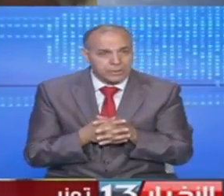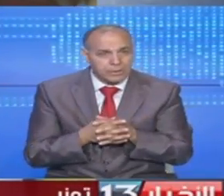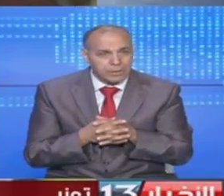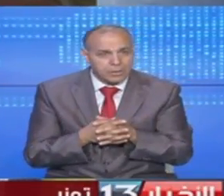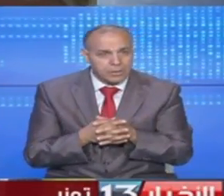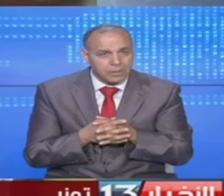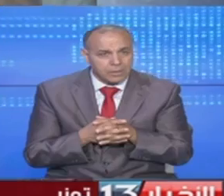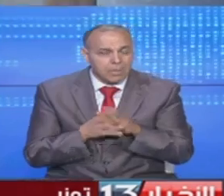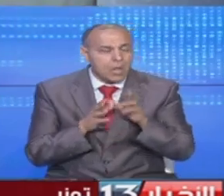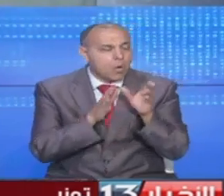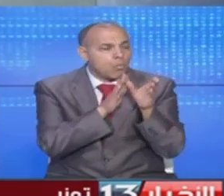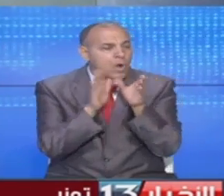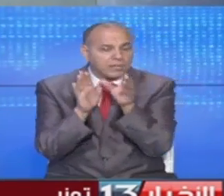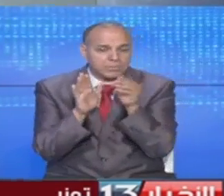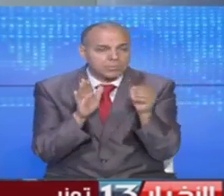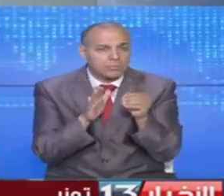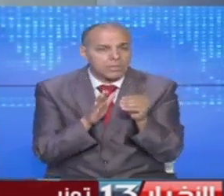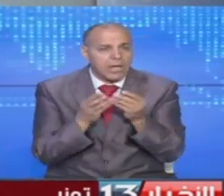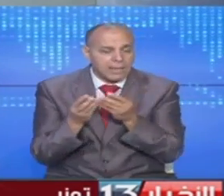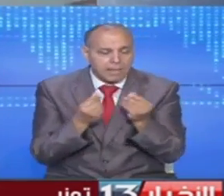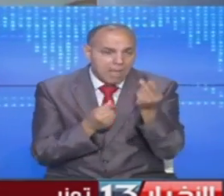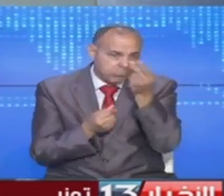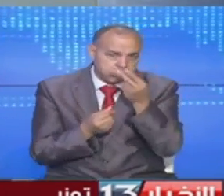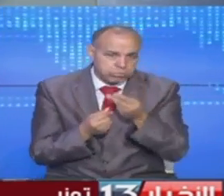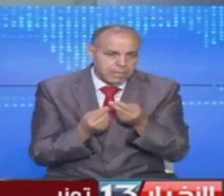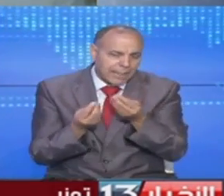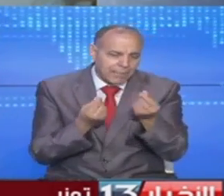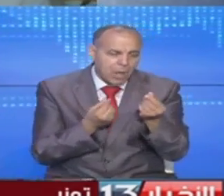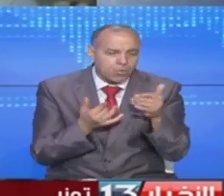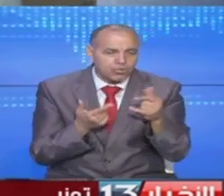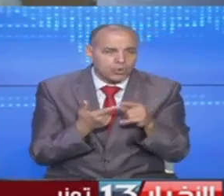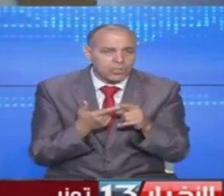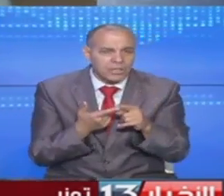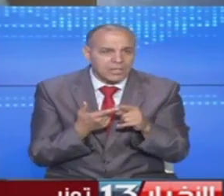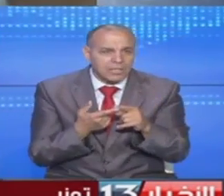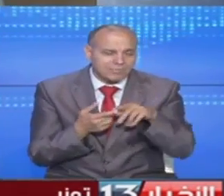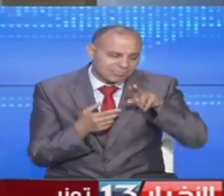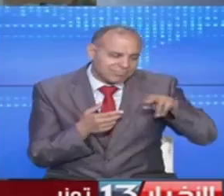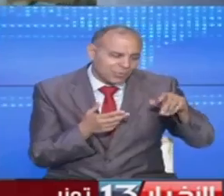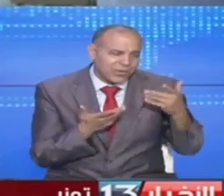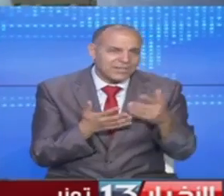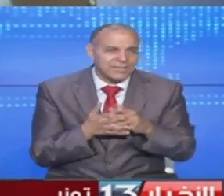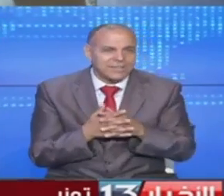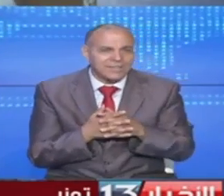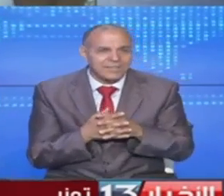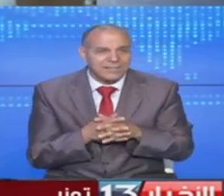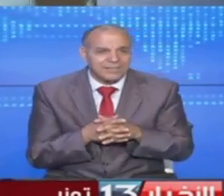ومن رواد المكتبة. رسمت طبيعة والجو بالقواش وعملنا كل